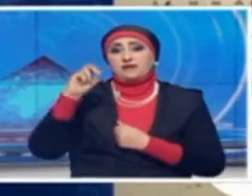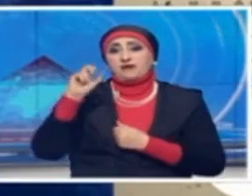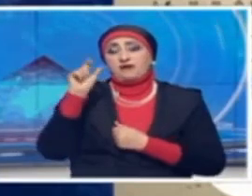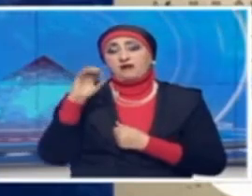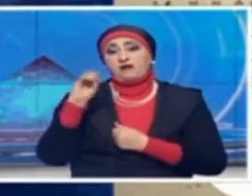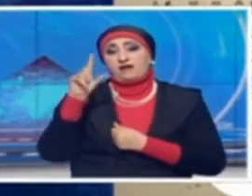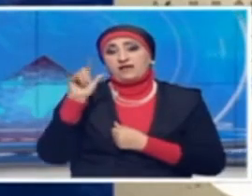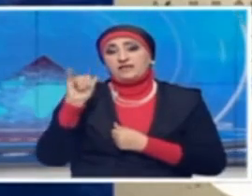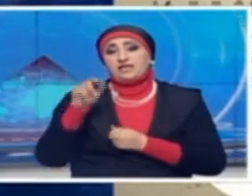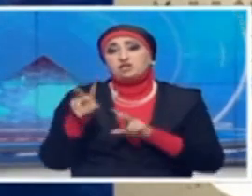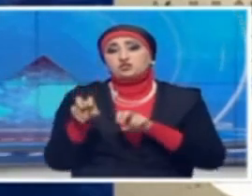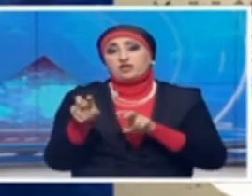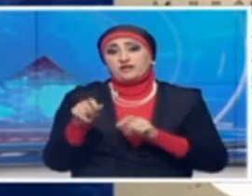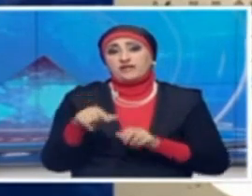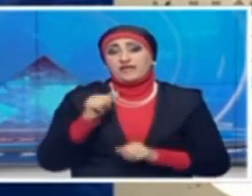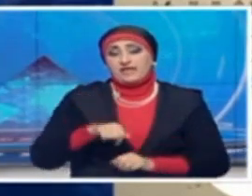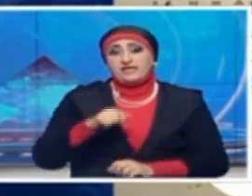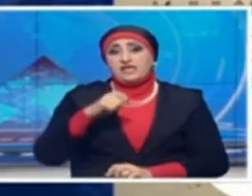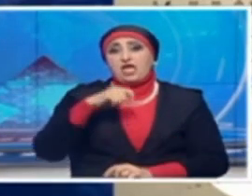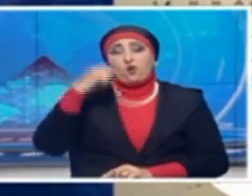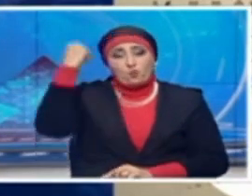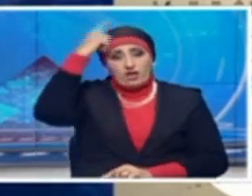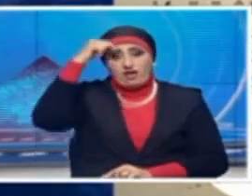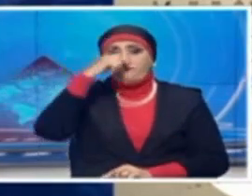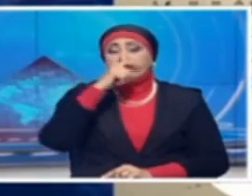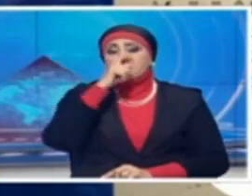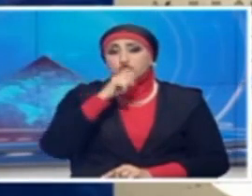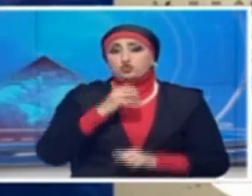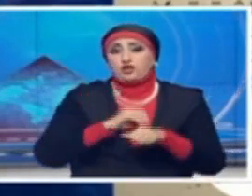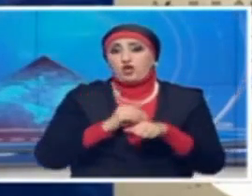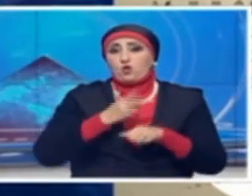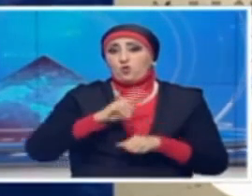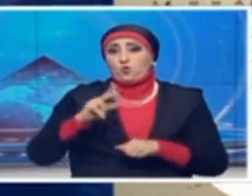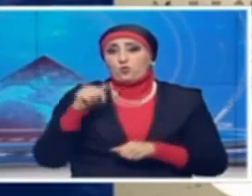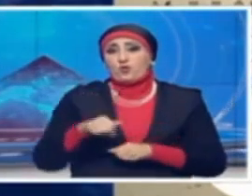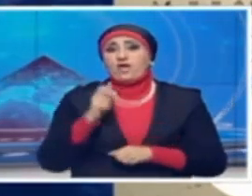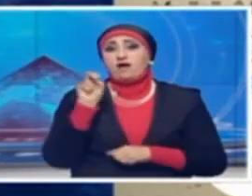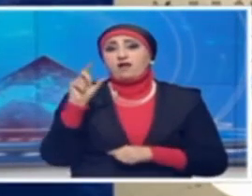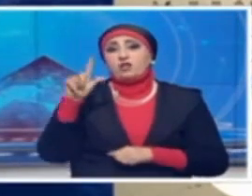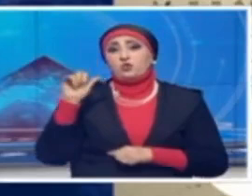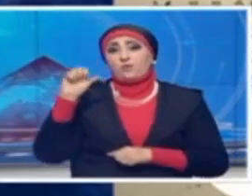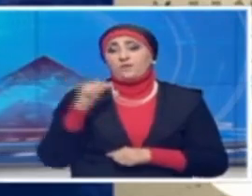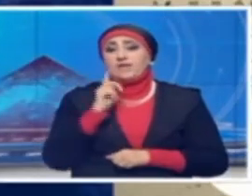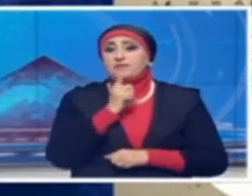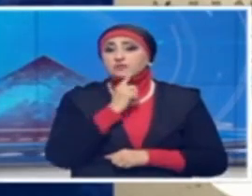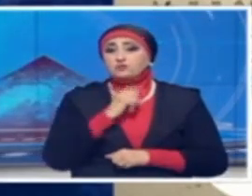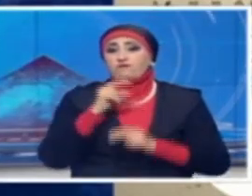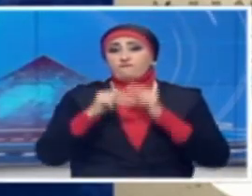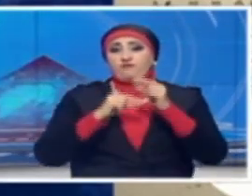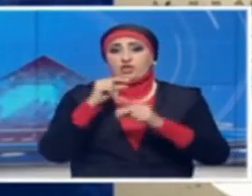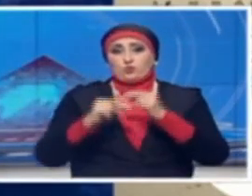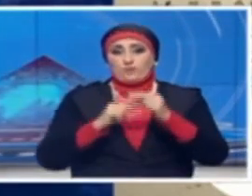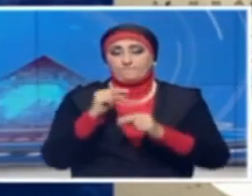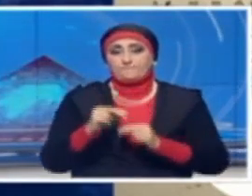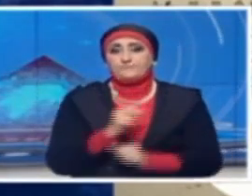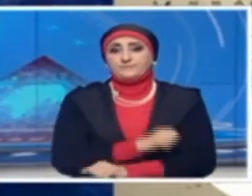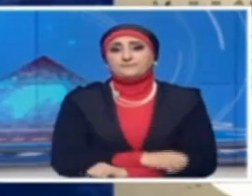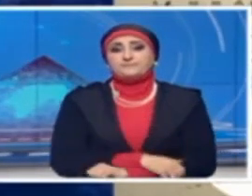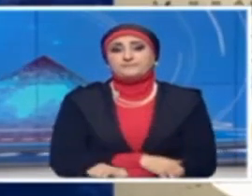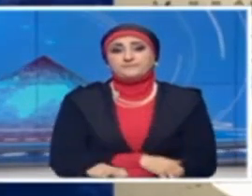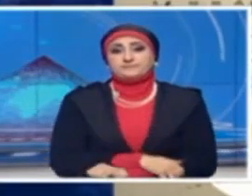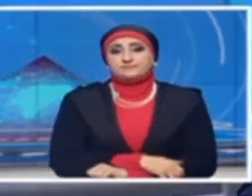الشرقية، كفر الشيخ، إضافة إلى المنوفية، القليوبية، بني سويف والفيوم.